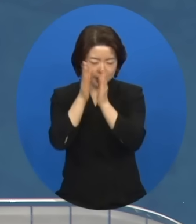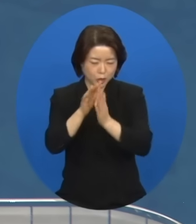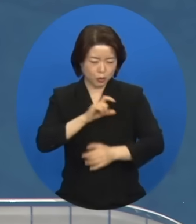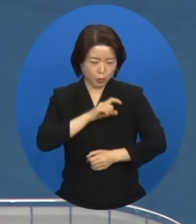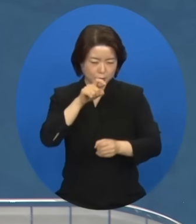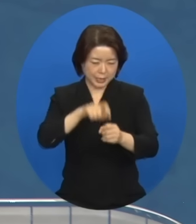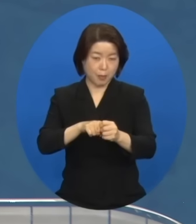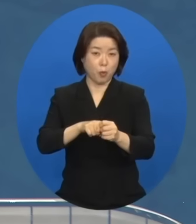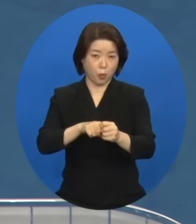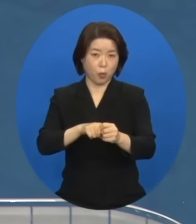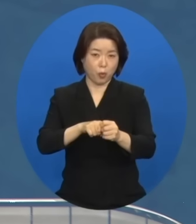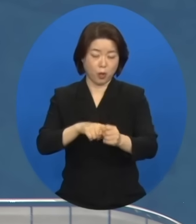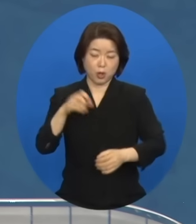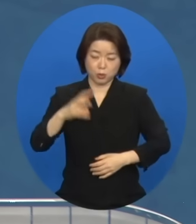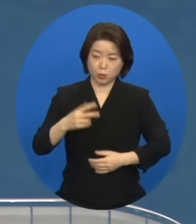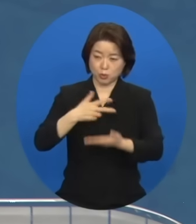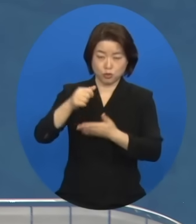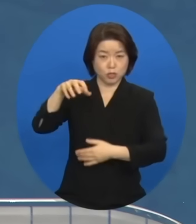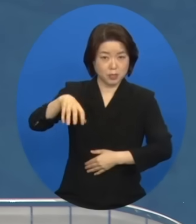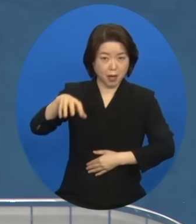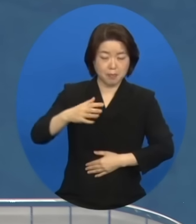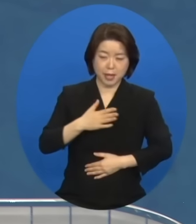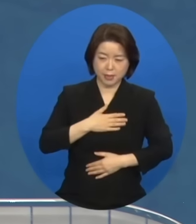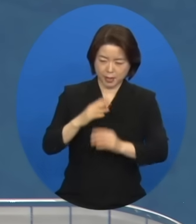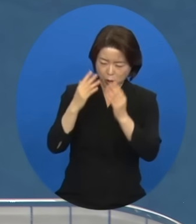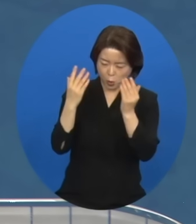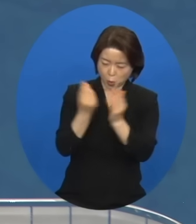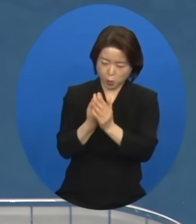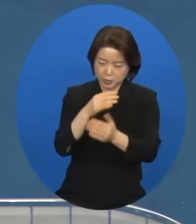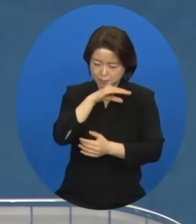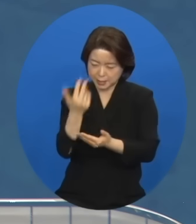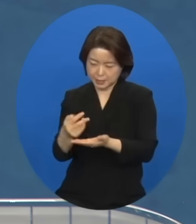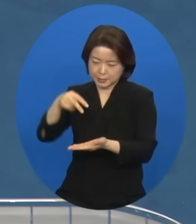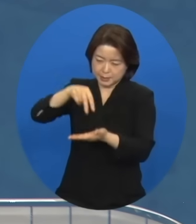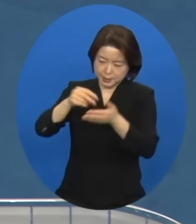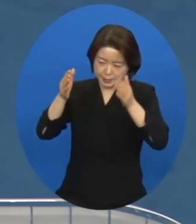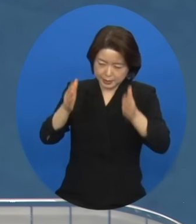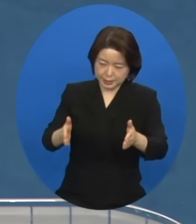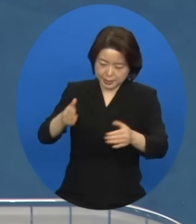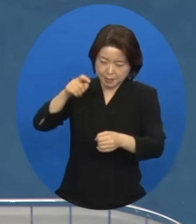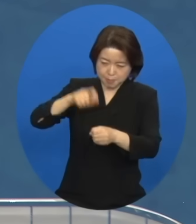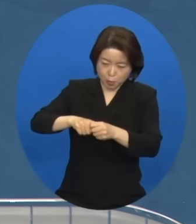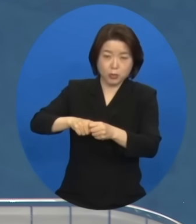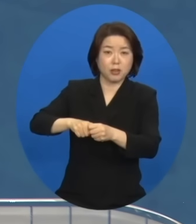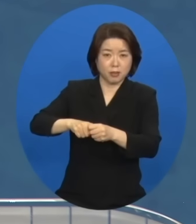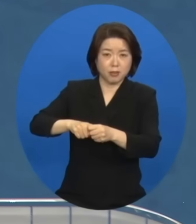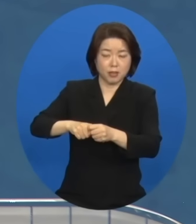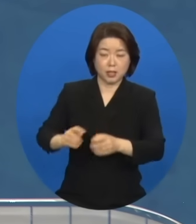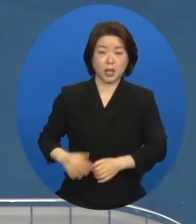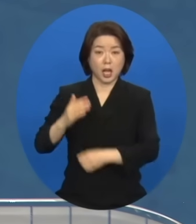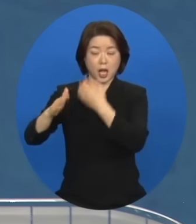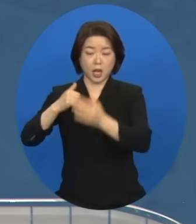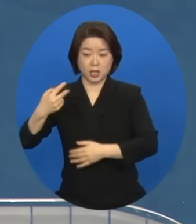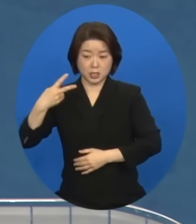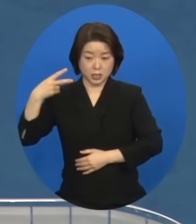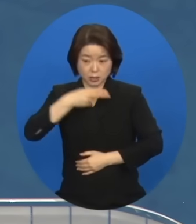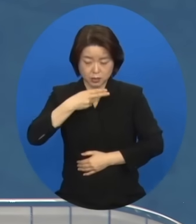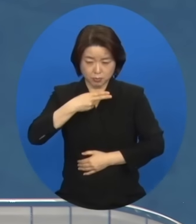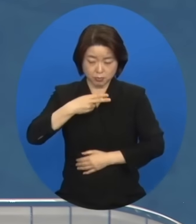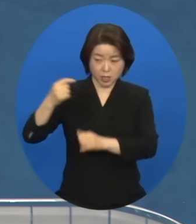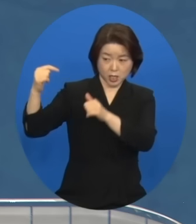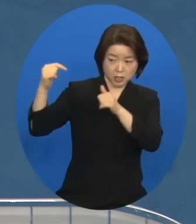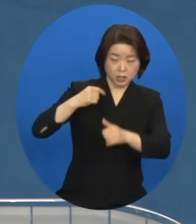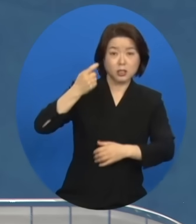제목과 그리고 주님 앞에 내가 온전히 서는 기간을 위하여 하나님이 금식을 원하신다고 느낄